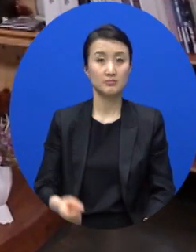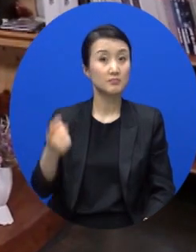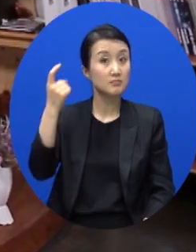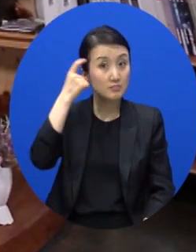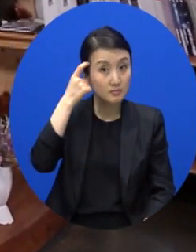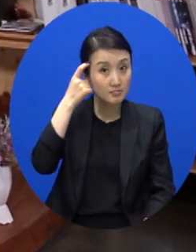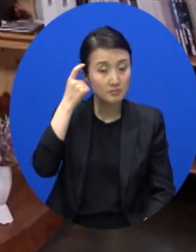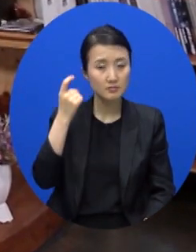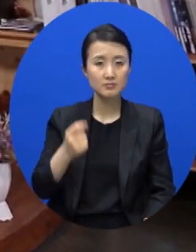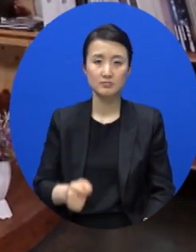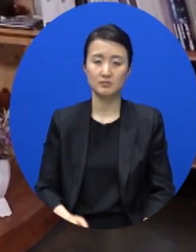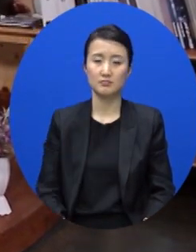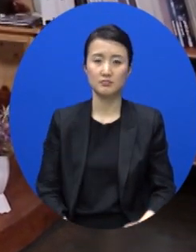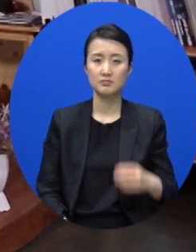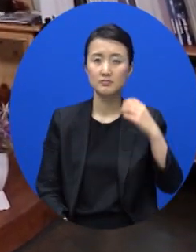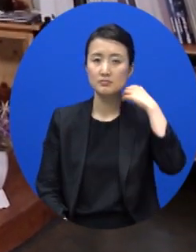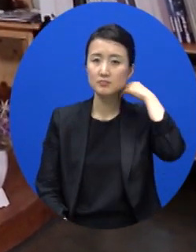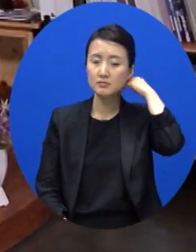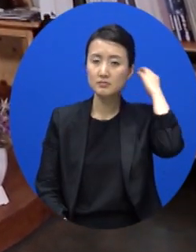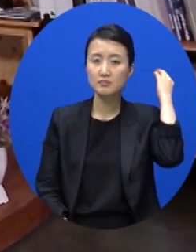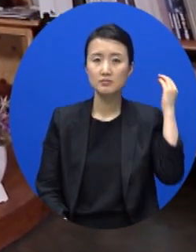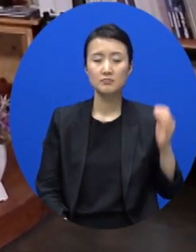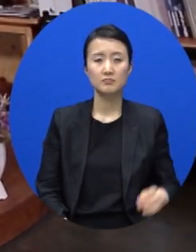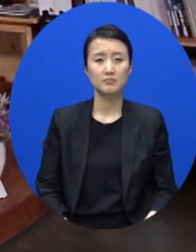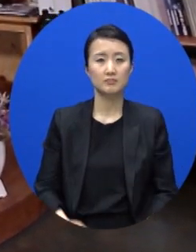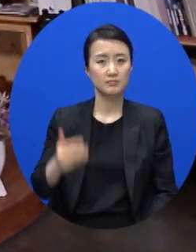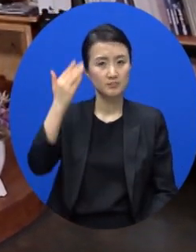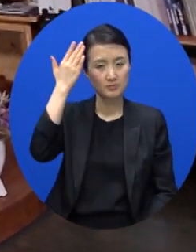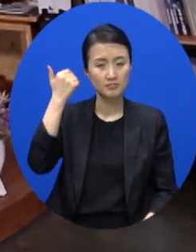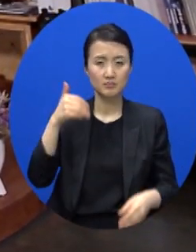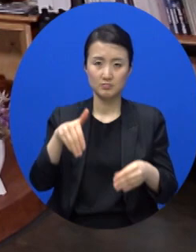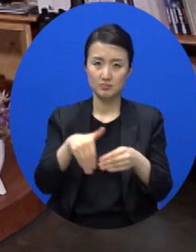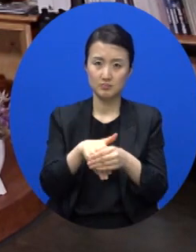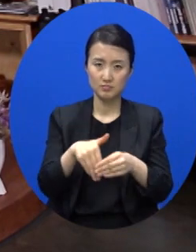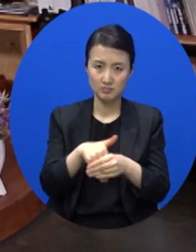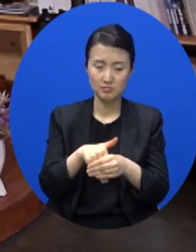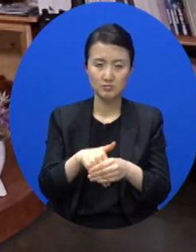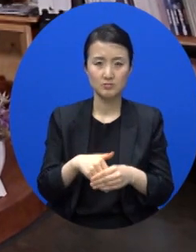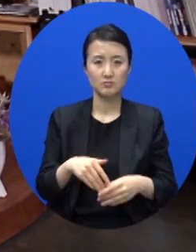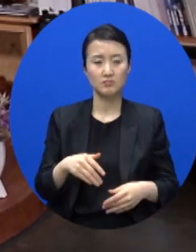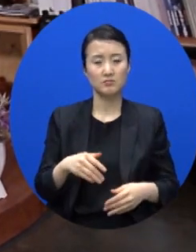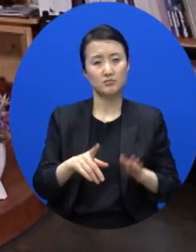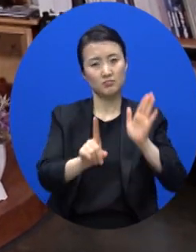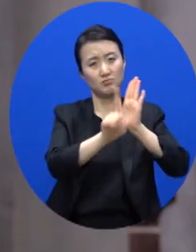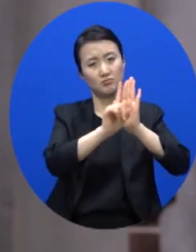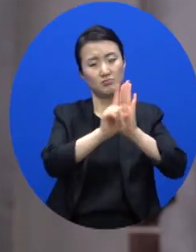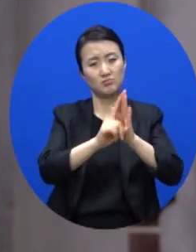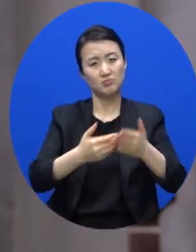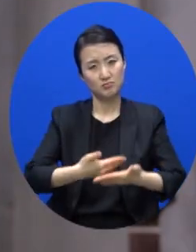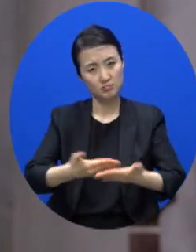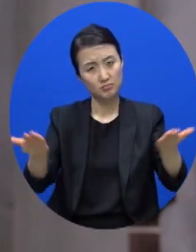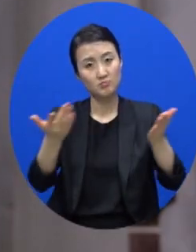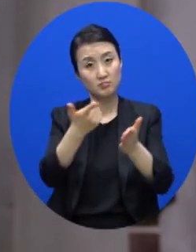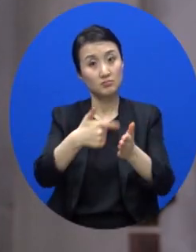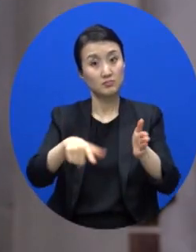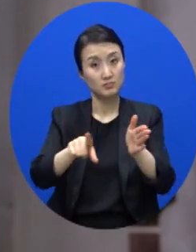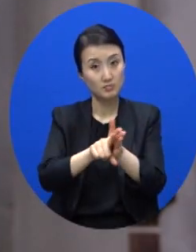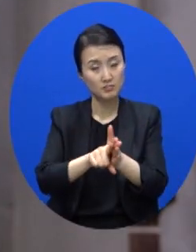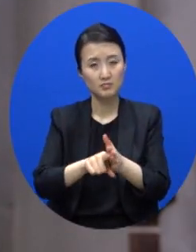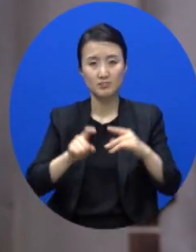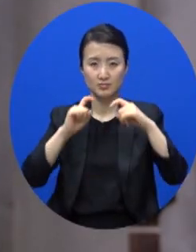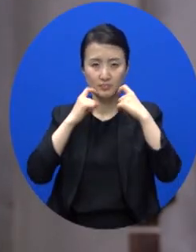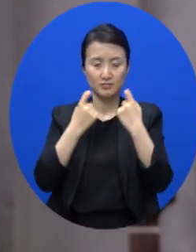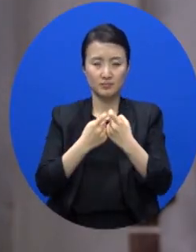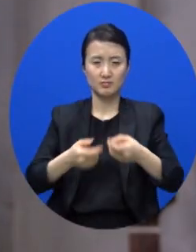왜냐? 어떤 우리 문화를 알리는 행사를 하기 위해서는 개인이 하는